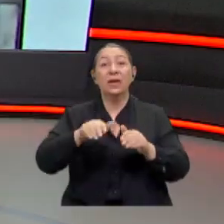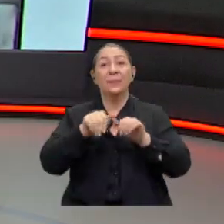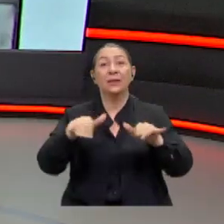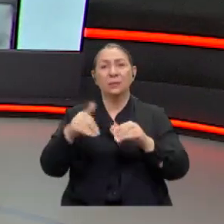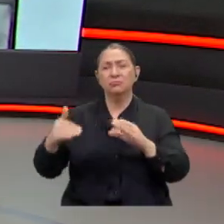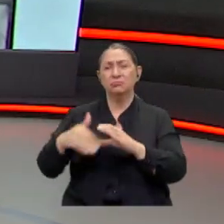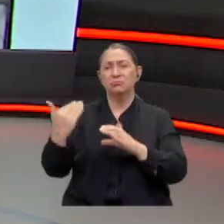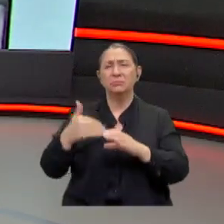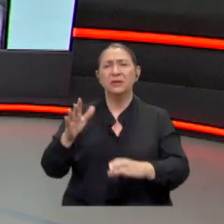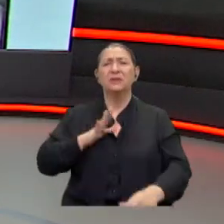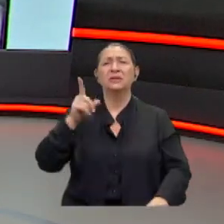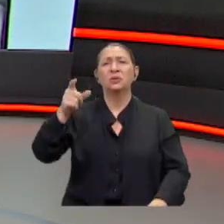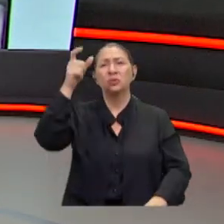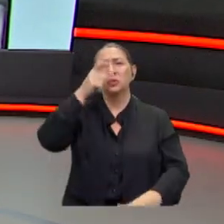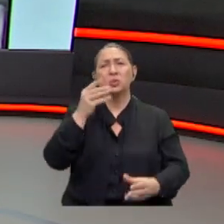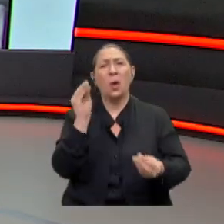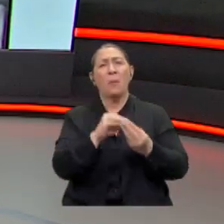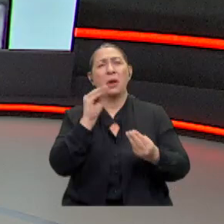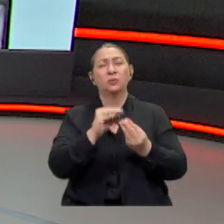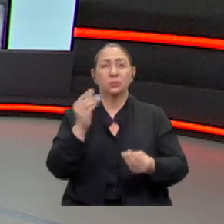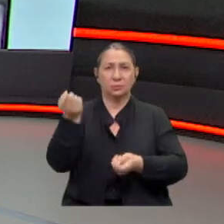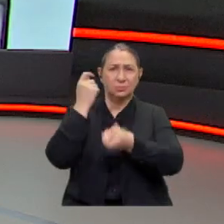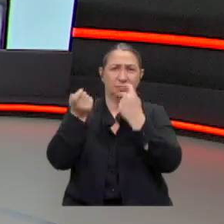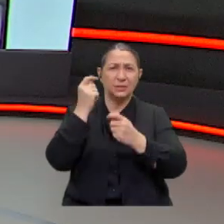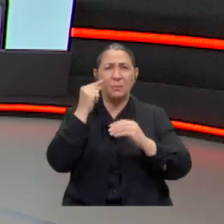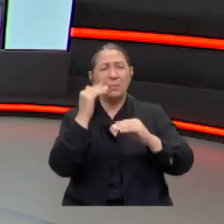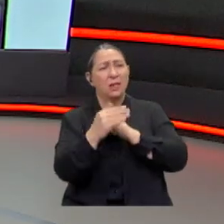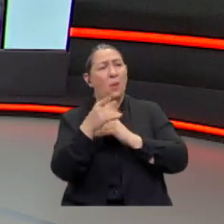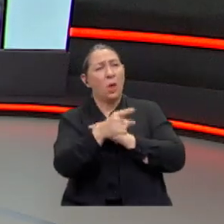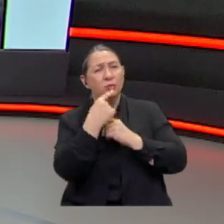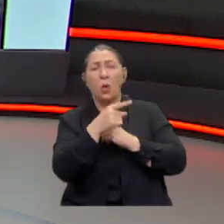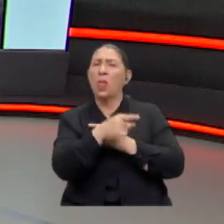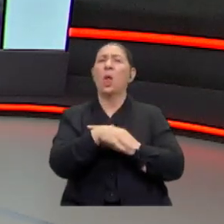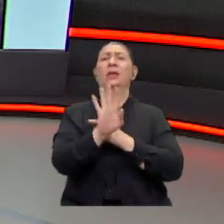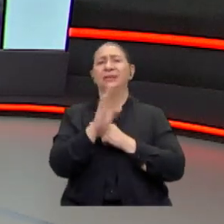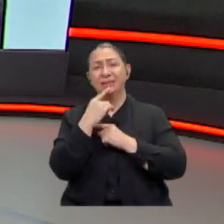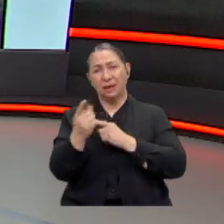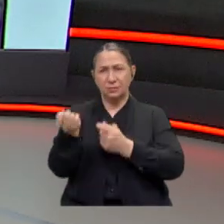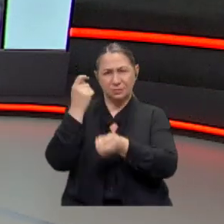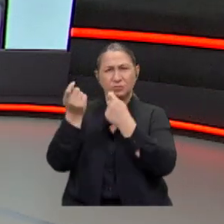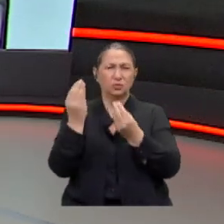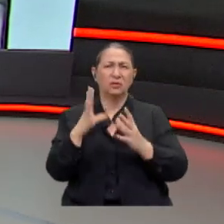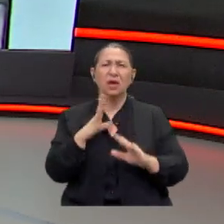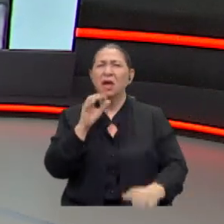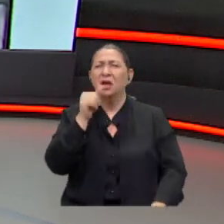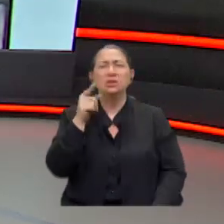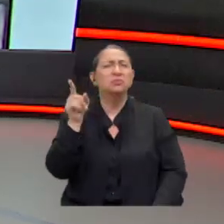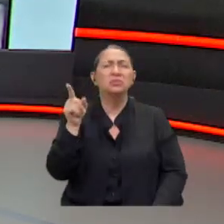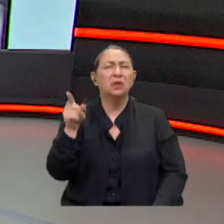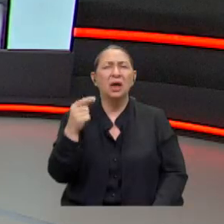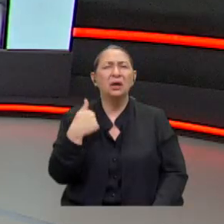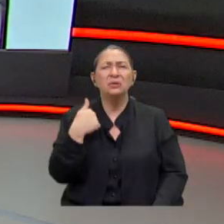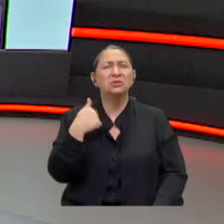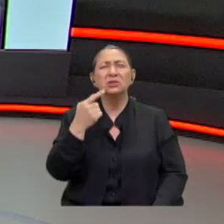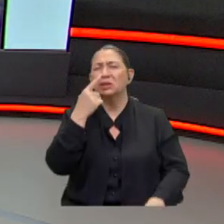medyada Bana da yazar oluyor ya sen de bu ülkeyi çok abartıyorsun falan diye millete şöyle diyorsun onlar öyle değil diyenler falan oluyor Hiç bunlara